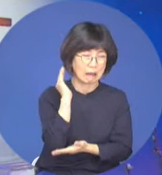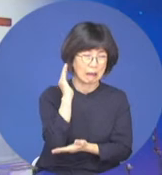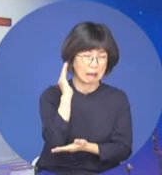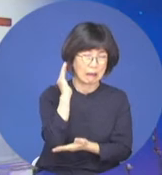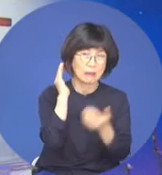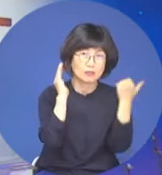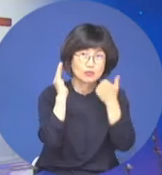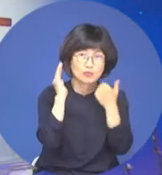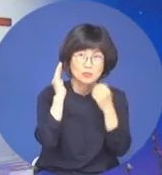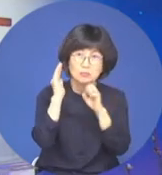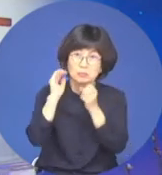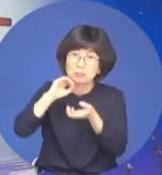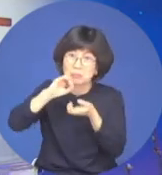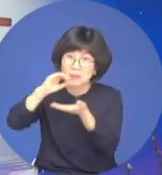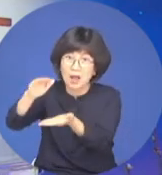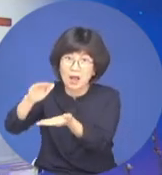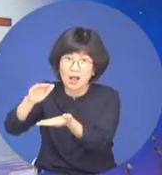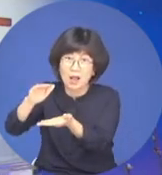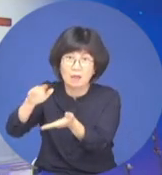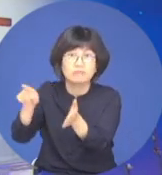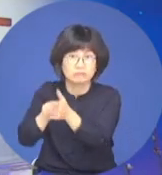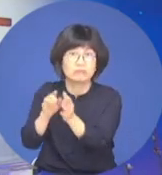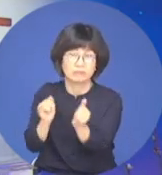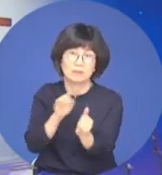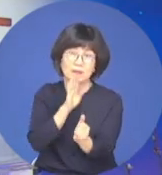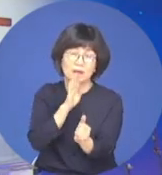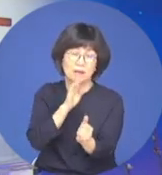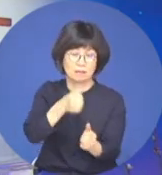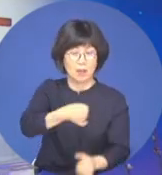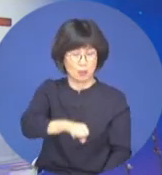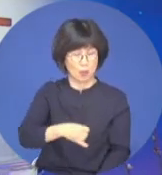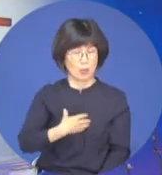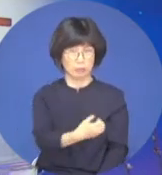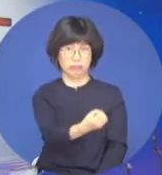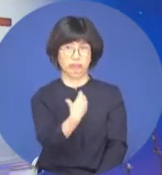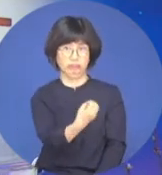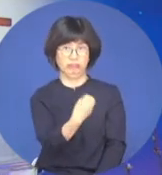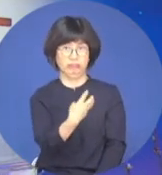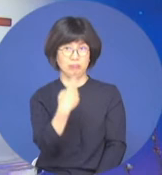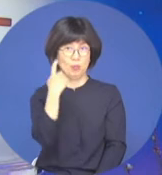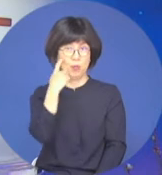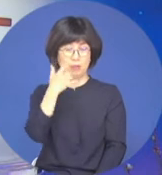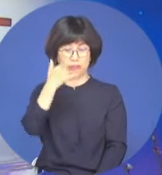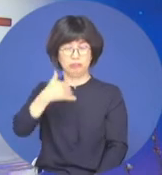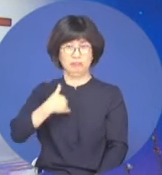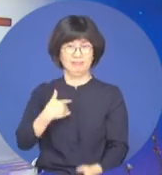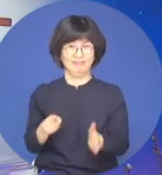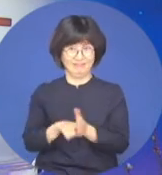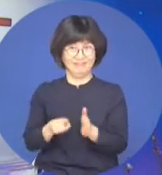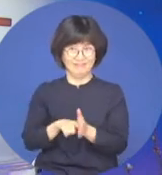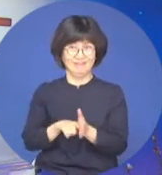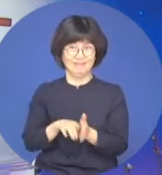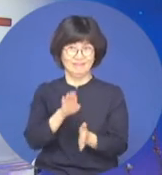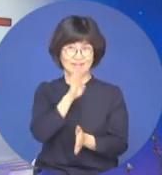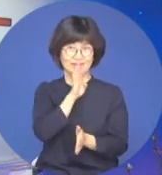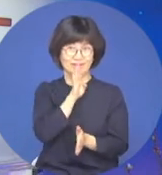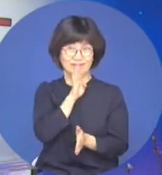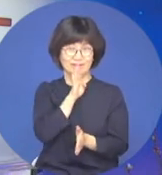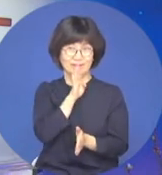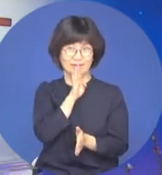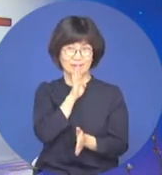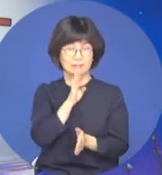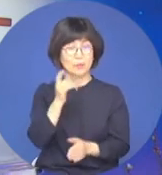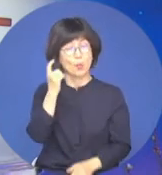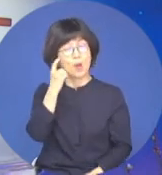하죠. 자녀는 부모한테 얘기합니다. 왜 얘기합니까? 부모를 신뢰하기 때문이죠. 부모를 믿기 때문이에요. 왜